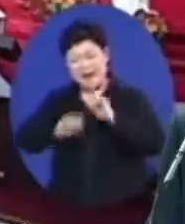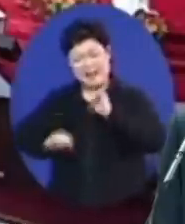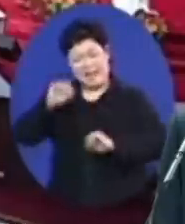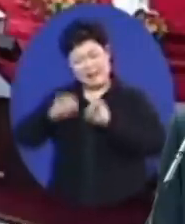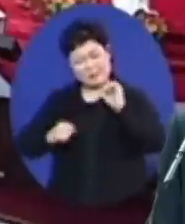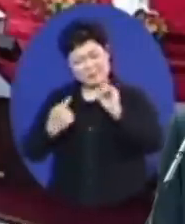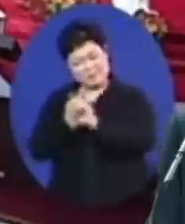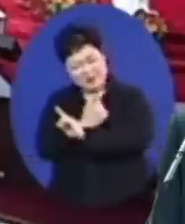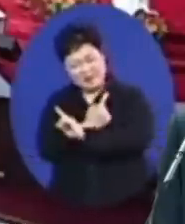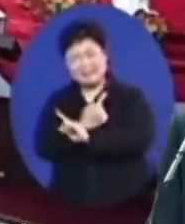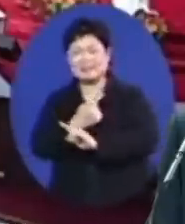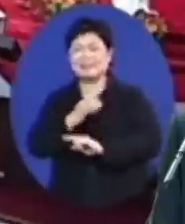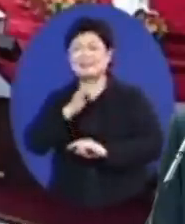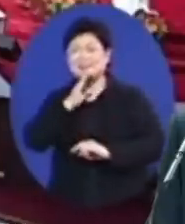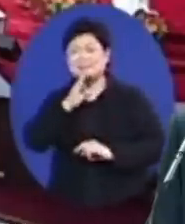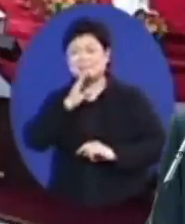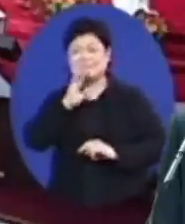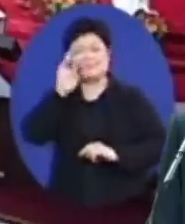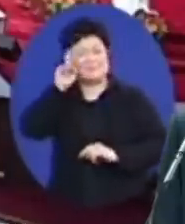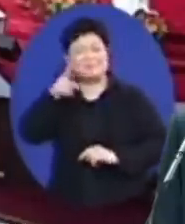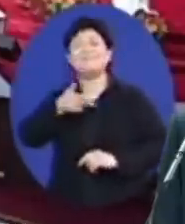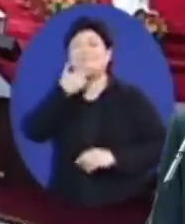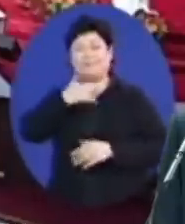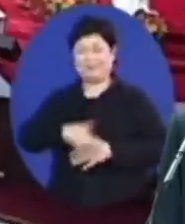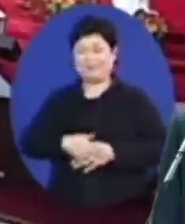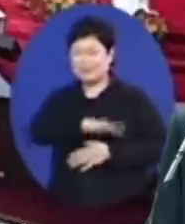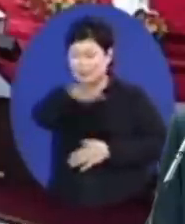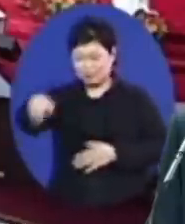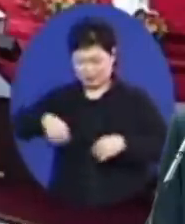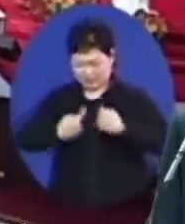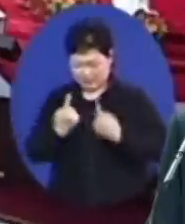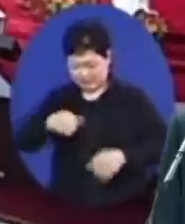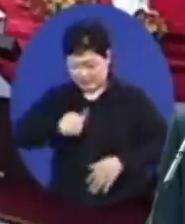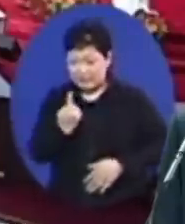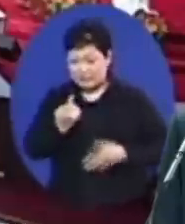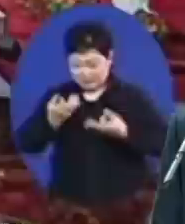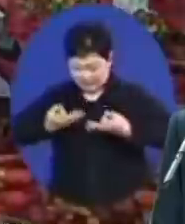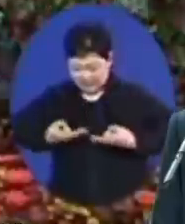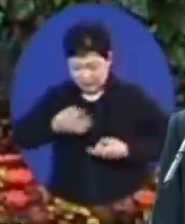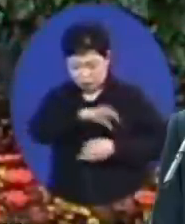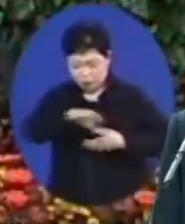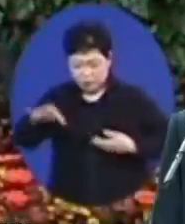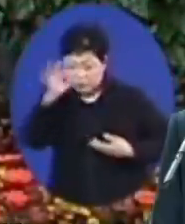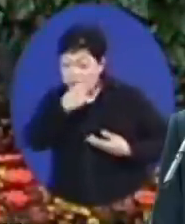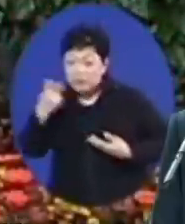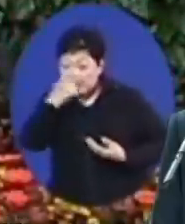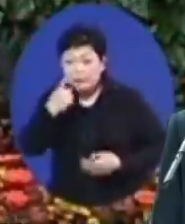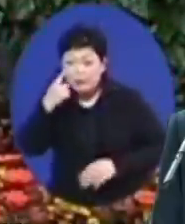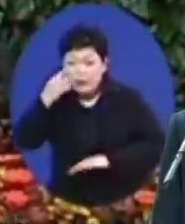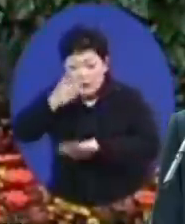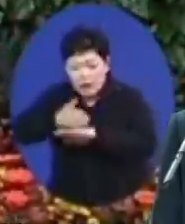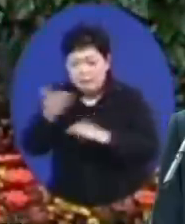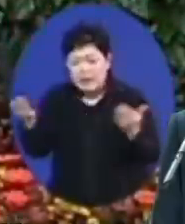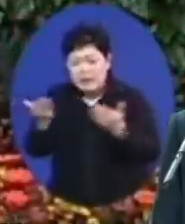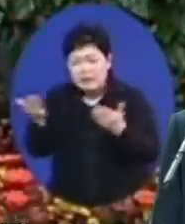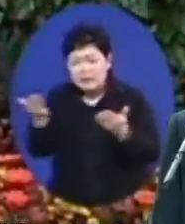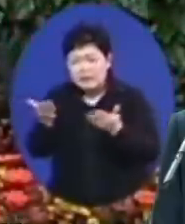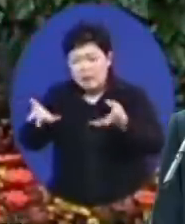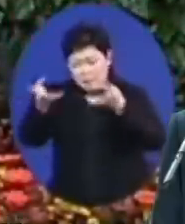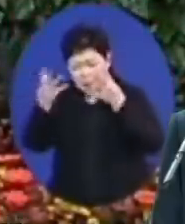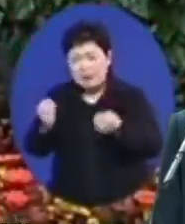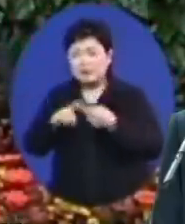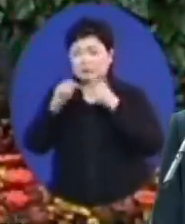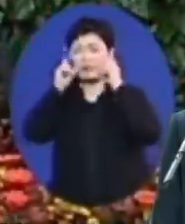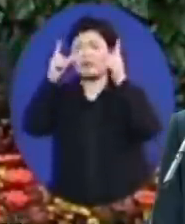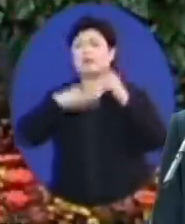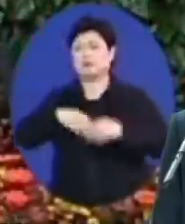것은 틀림이 없습니다. 우리가 우리 자신과 주위를 곰곰이 살펴보면 감사해야 할 일들이 너무나 많은 것을 깨닫게